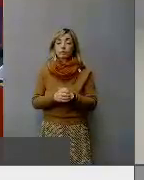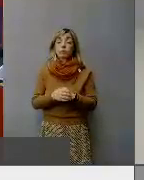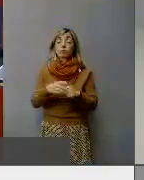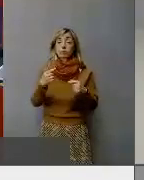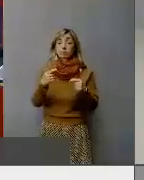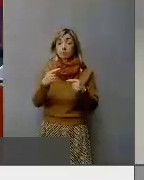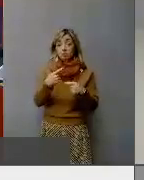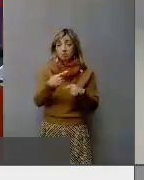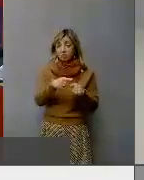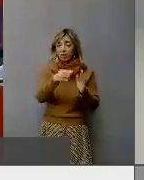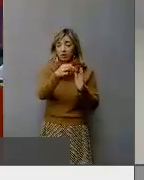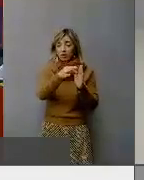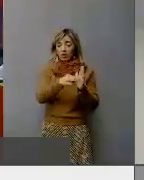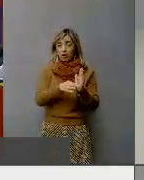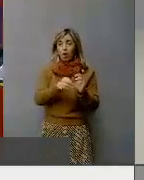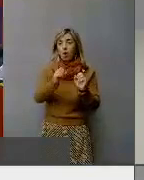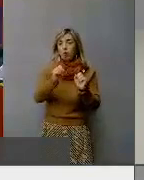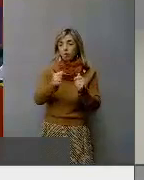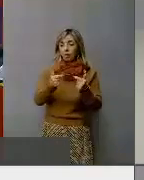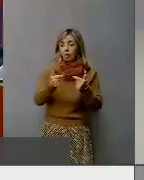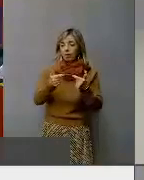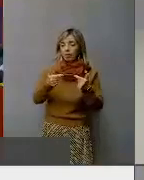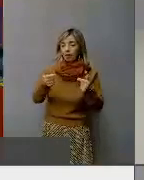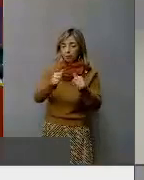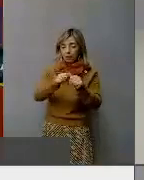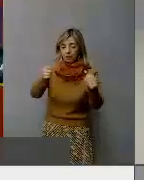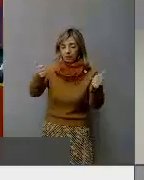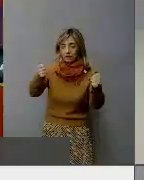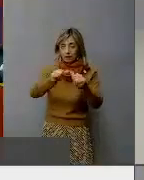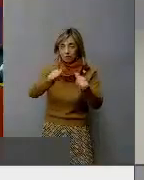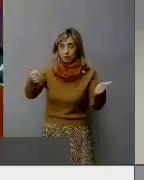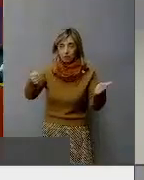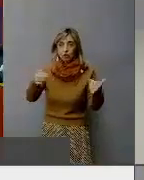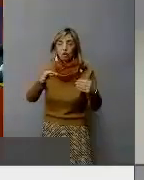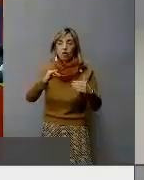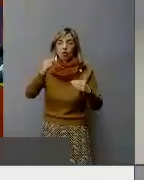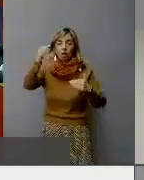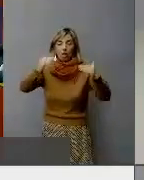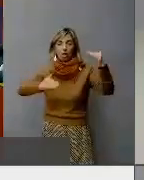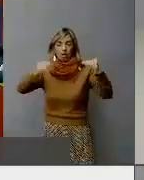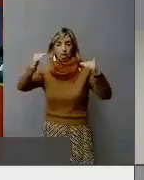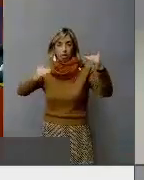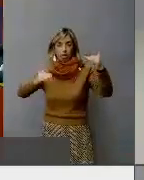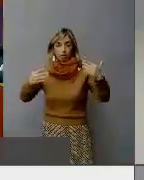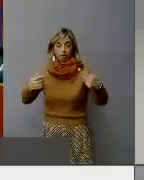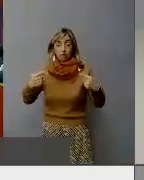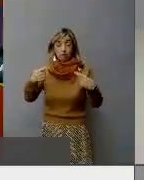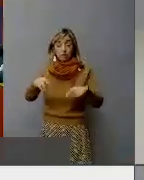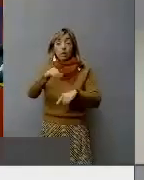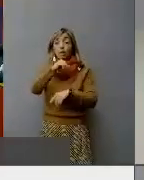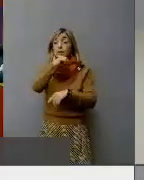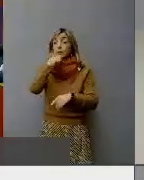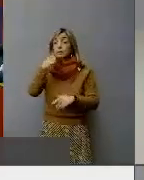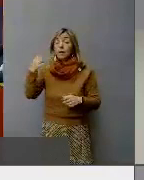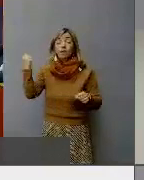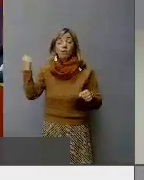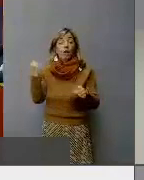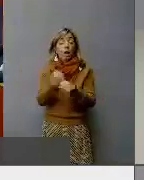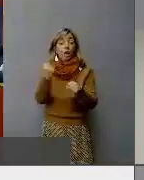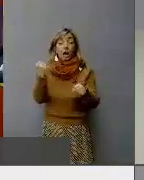delle discriminazioni o delle iniquità c'è un fortissimo grandissimo lavoro degli uffici dei servizi sociali